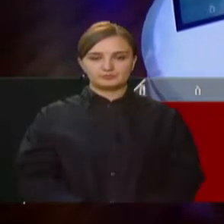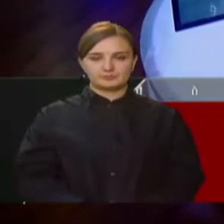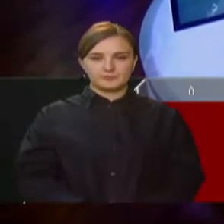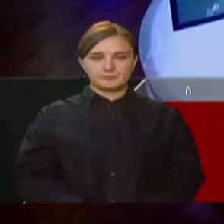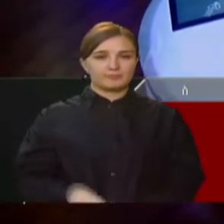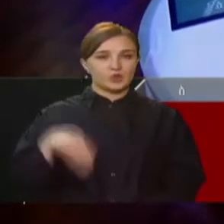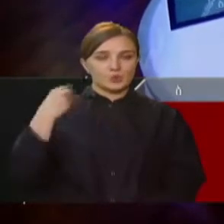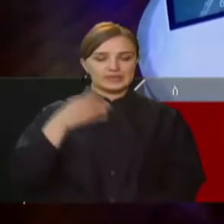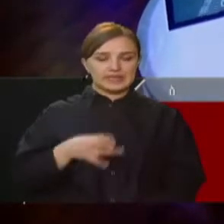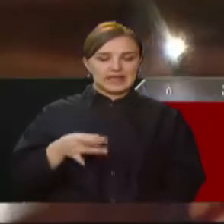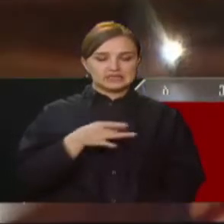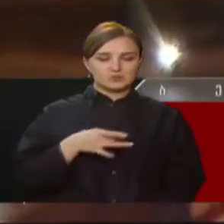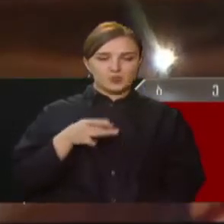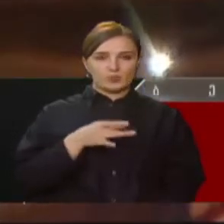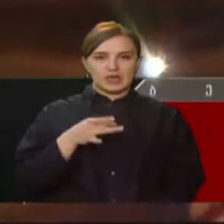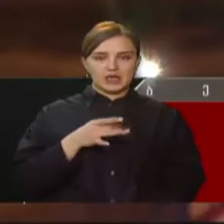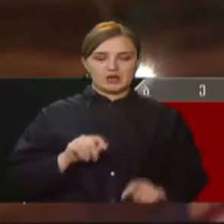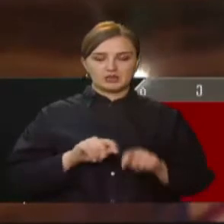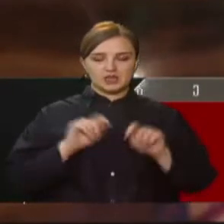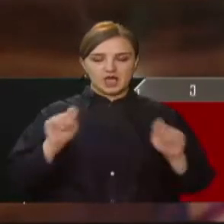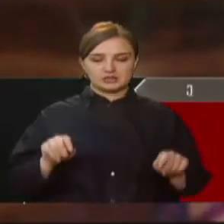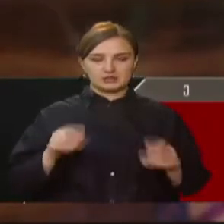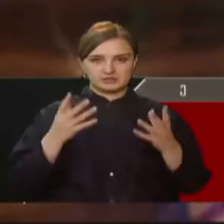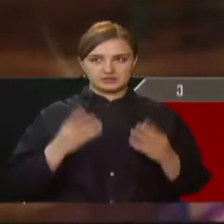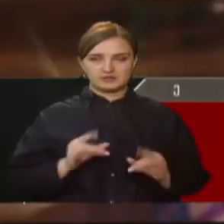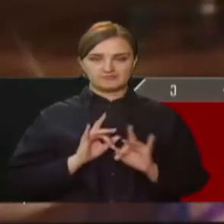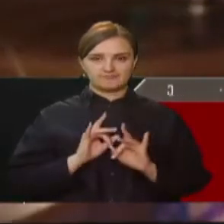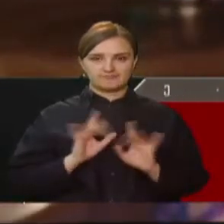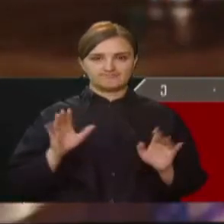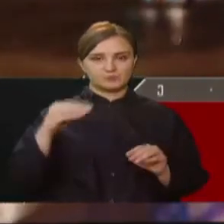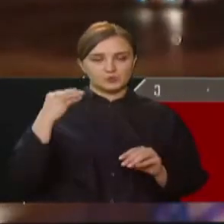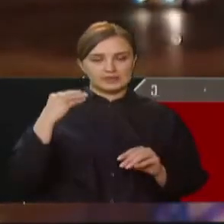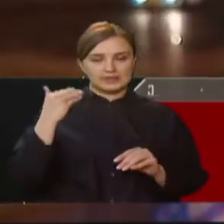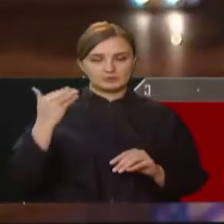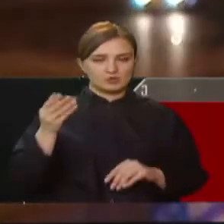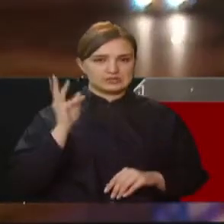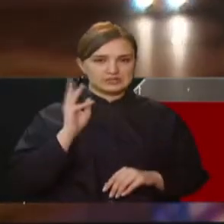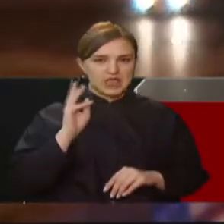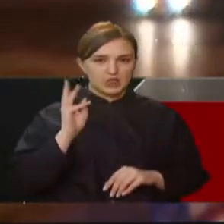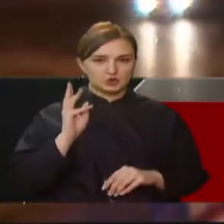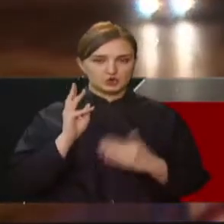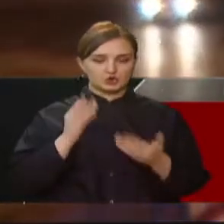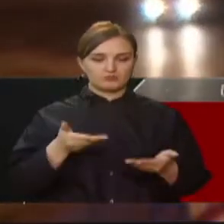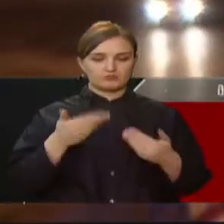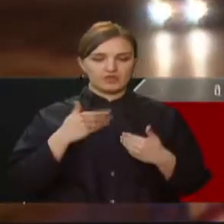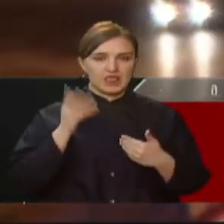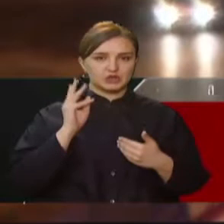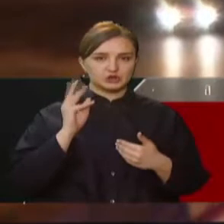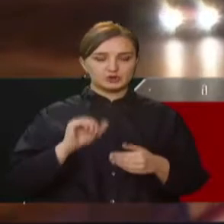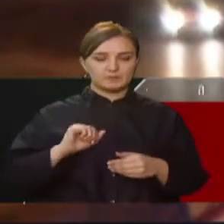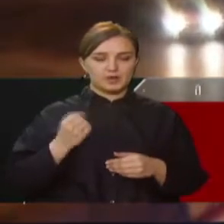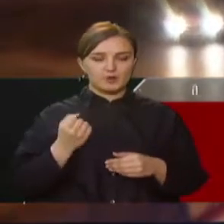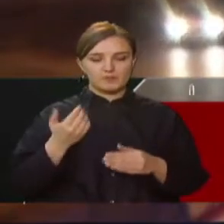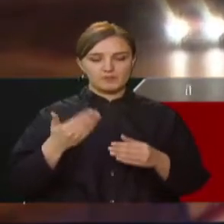Turketis Respublikis Darsebis dghesazeimo daghinishna Turketis Saelchos sakhelit gamartul mirebaze Turketis Elchda megobari kveqnis